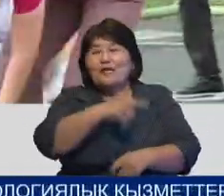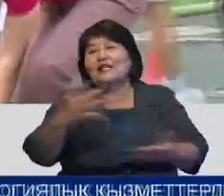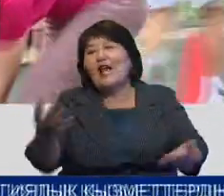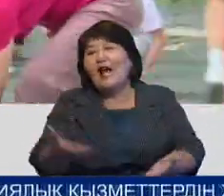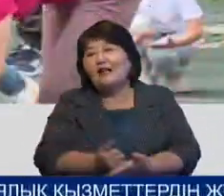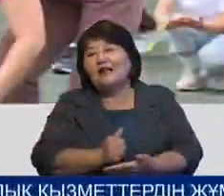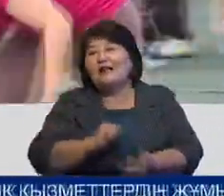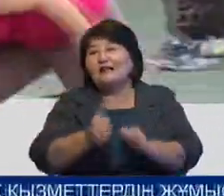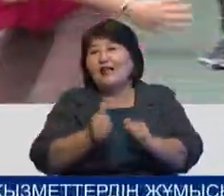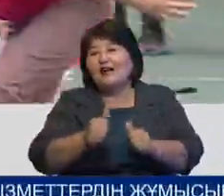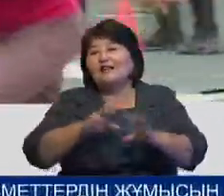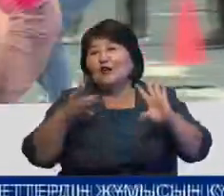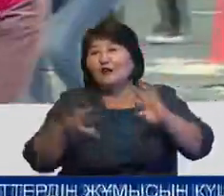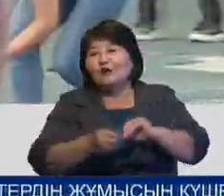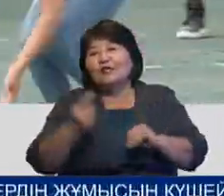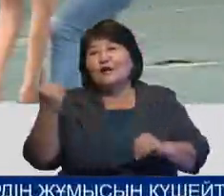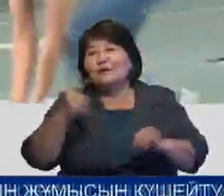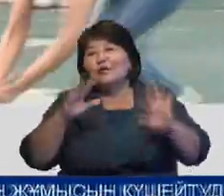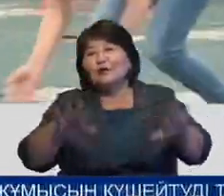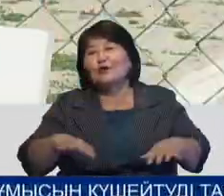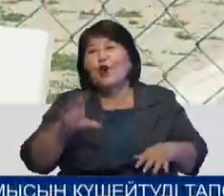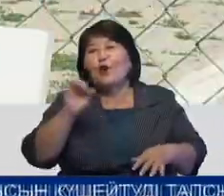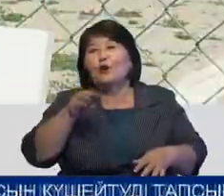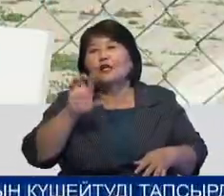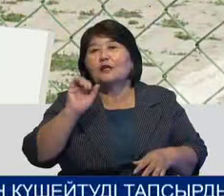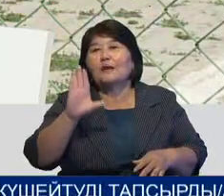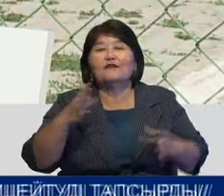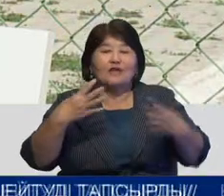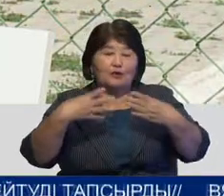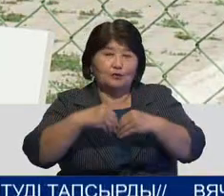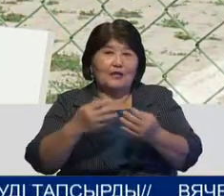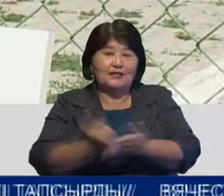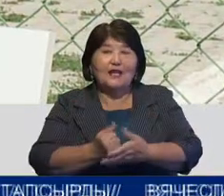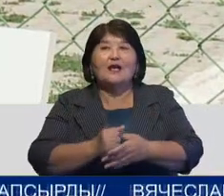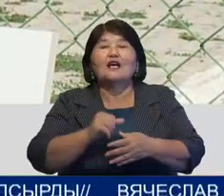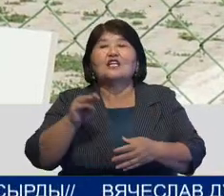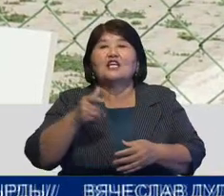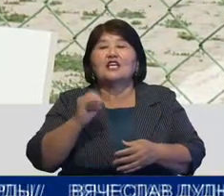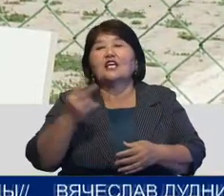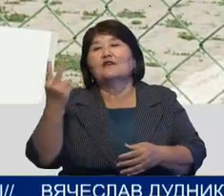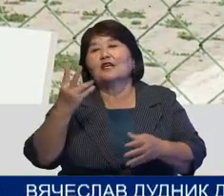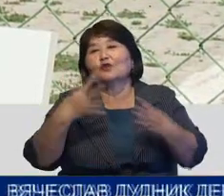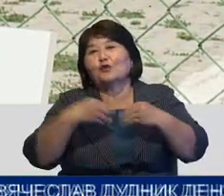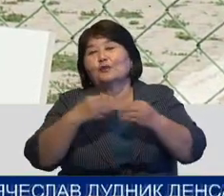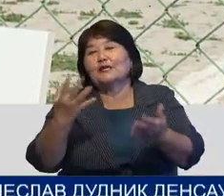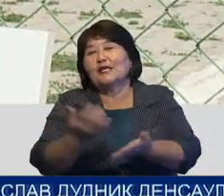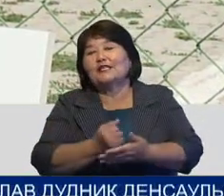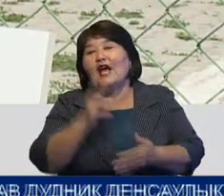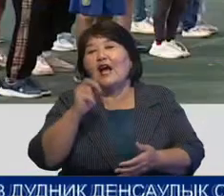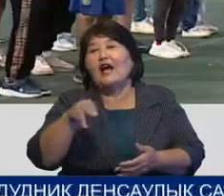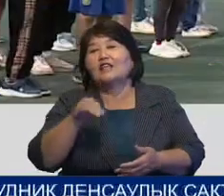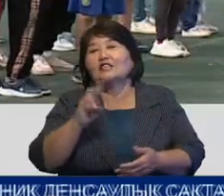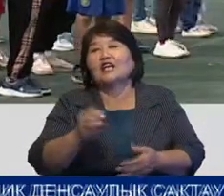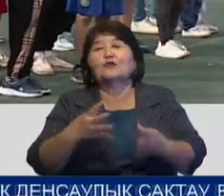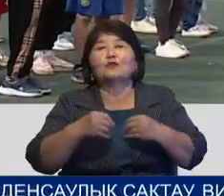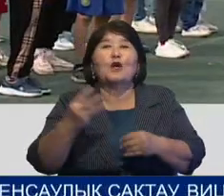анықтады. Тартысты дода қорытындысы бойынша бірінші орында Отарбаевтар отбасы жеңіп алды. Жігеровтер жанұясы екінші орынды иеленсе, Қалжановтар